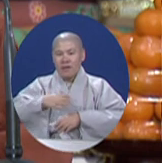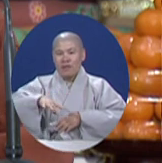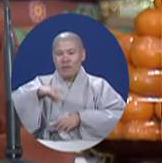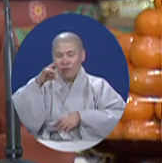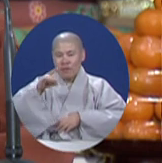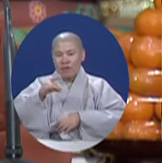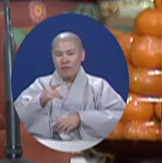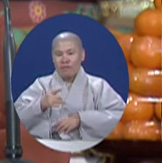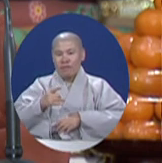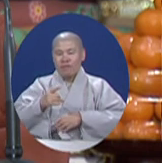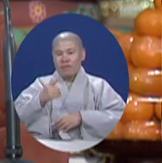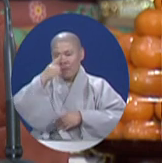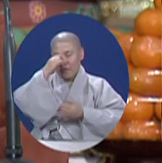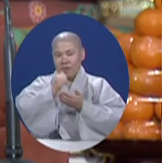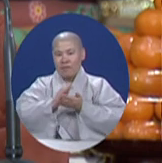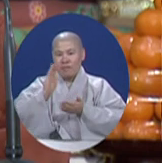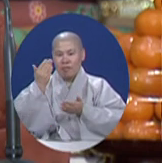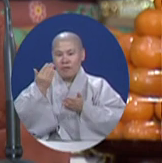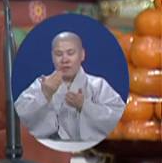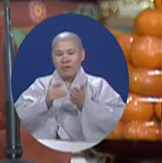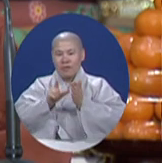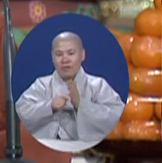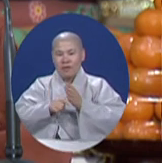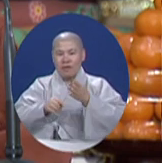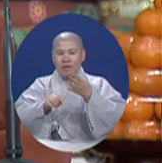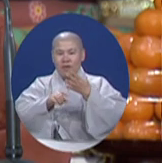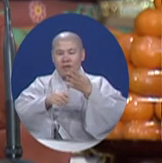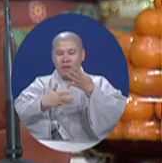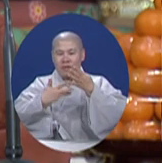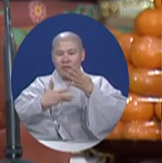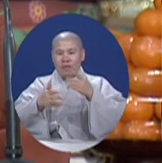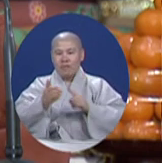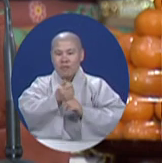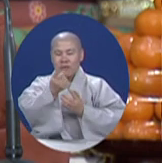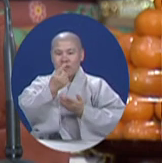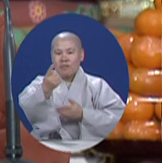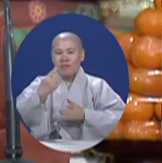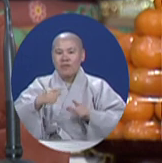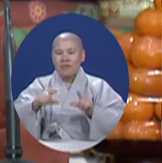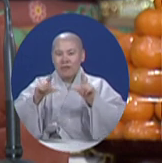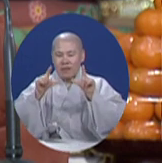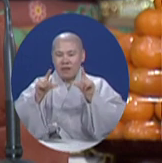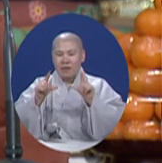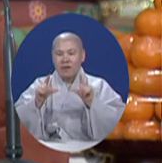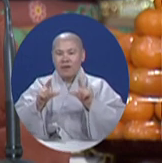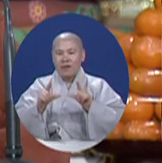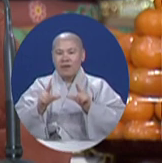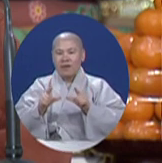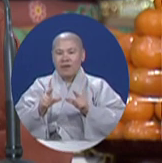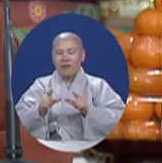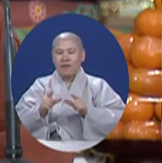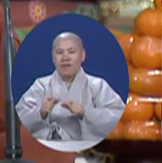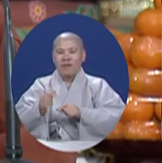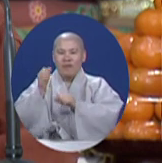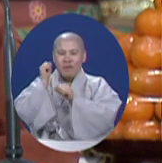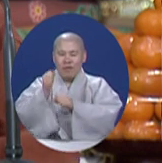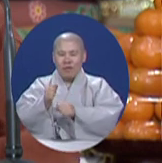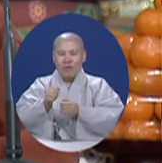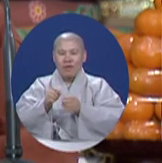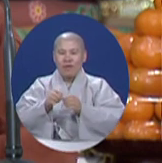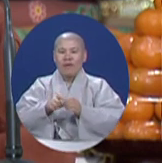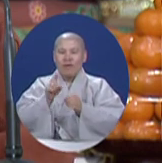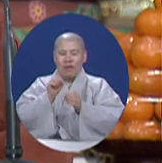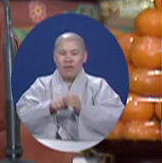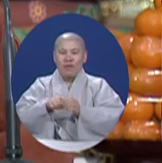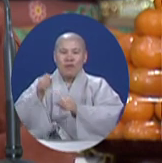절에 딱 가니까 그 4월 초파일이 바로 됐는데 떡방아를 빠라고